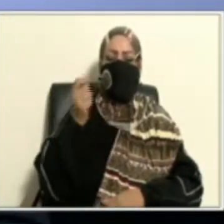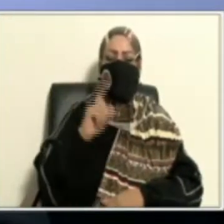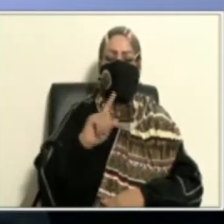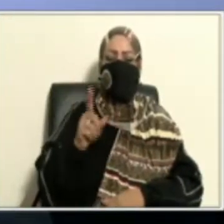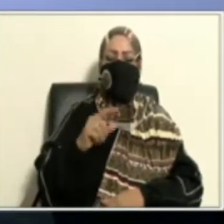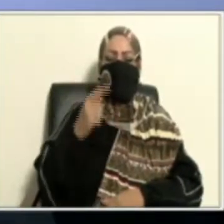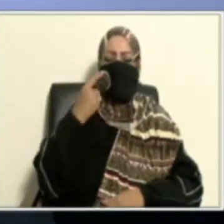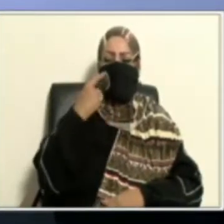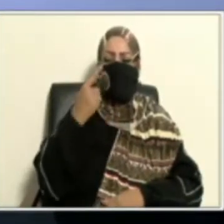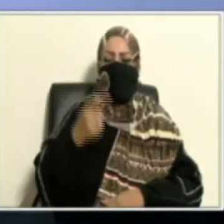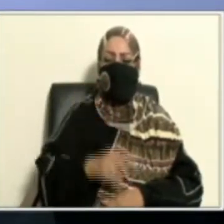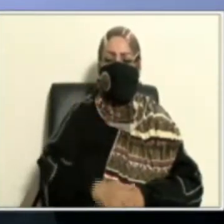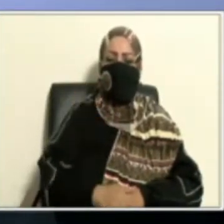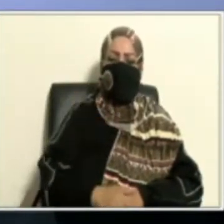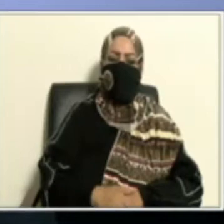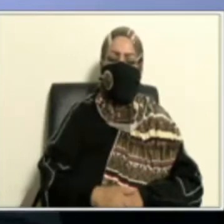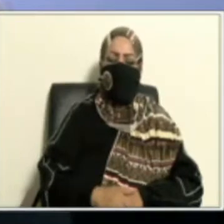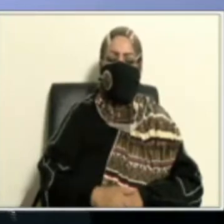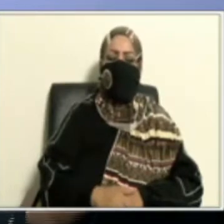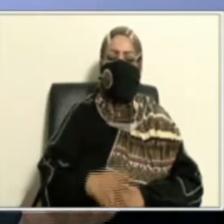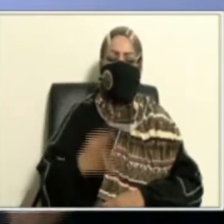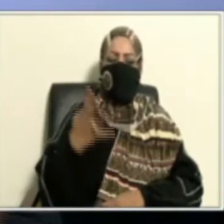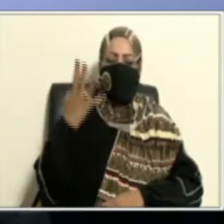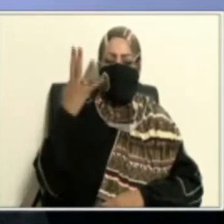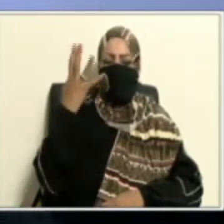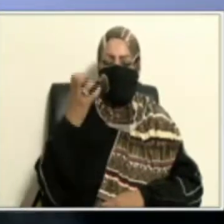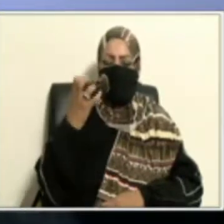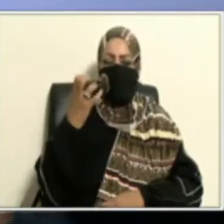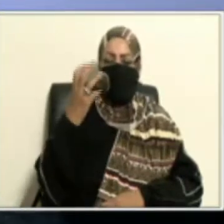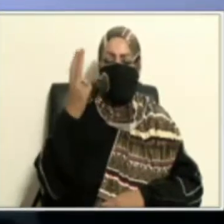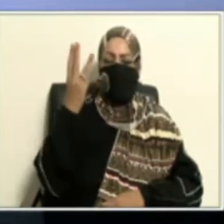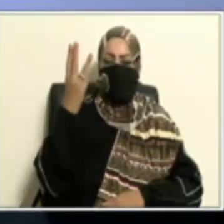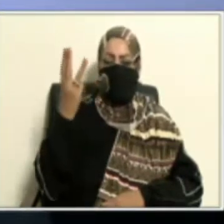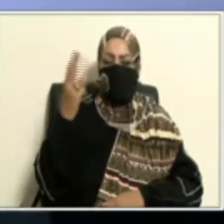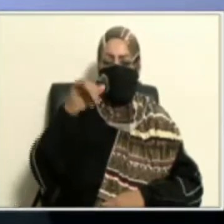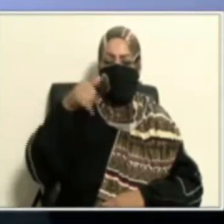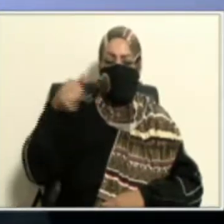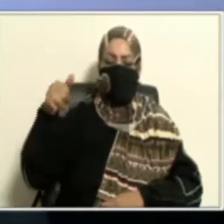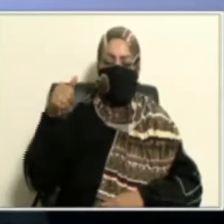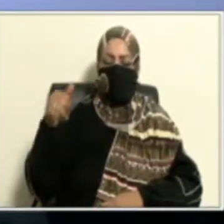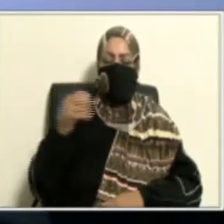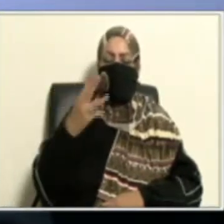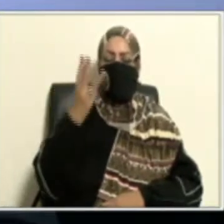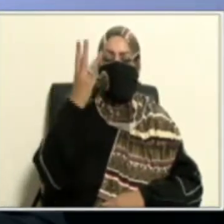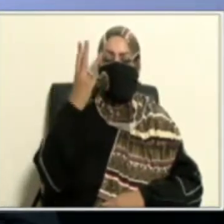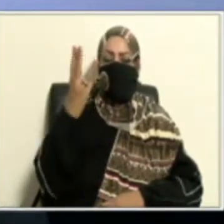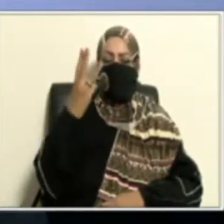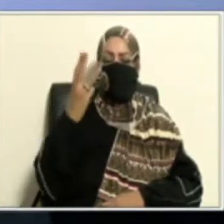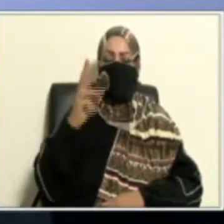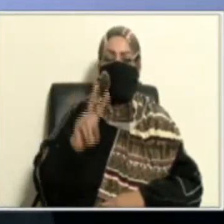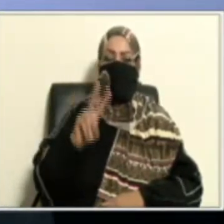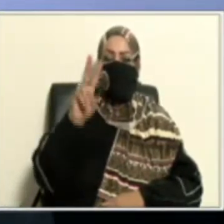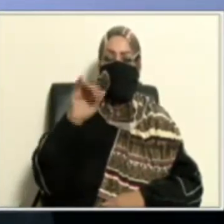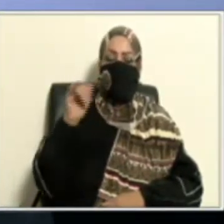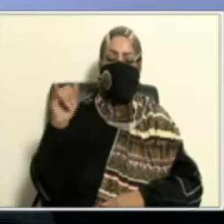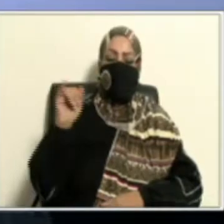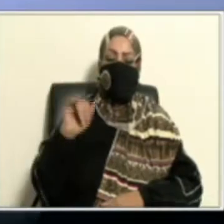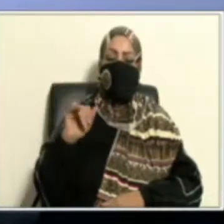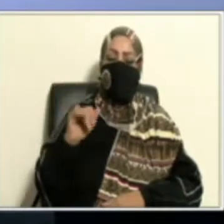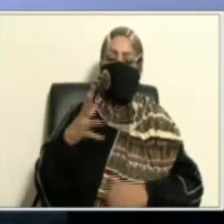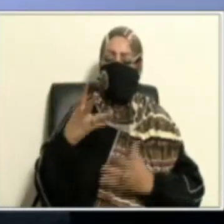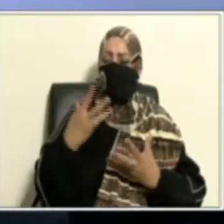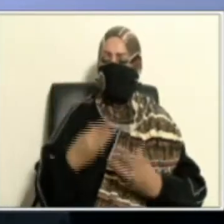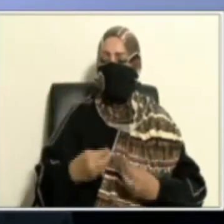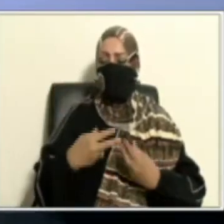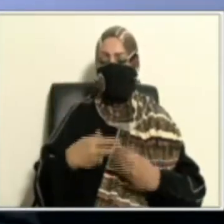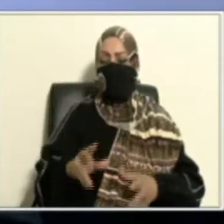في الأوقاف مقبول. لكن هو يسوى 4000 ونجي ندير له عقد ب 150 ولا ب 200، ولا